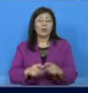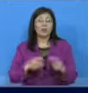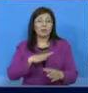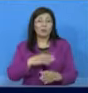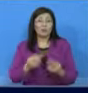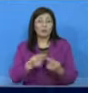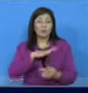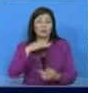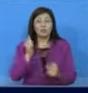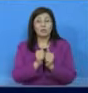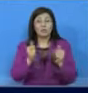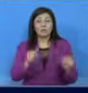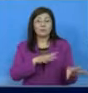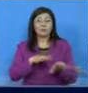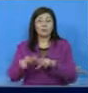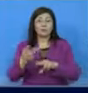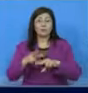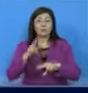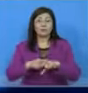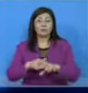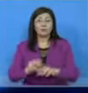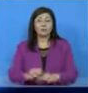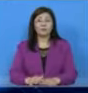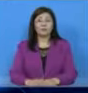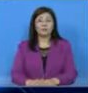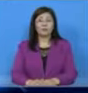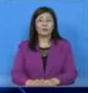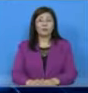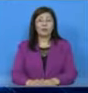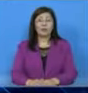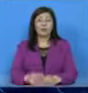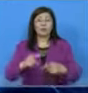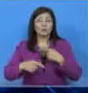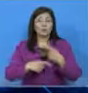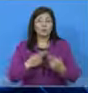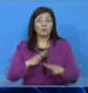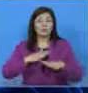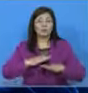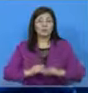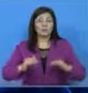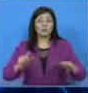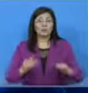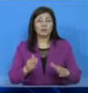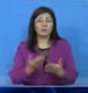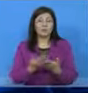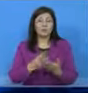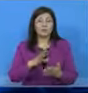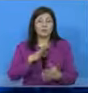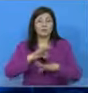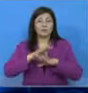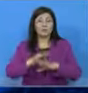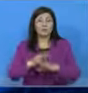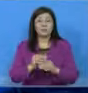процессов. Конечно, это никому не льстит и нету будущего у наших детей, если в данное время происходит